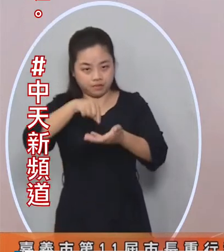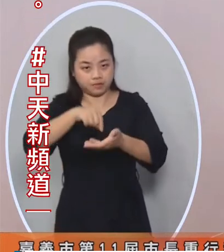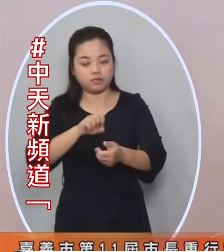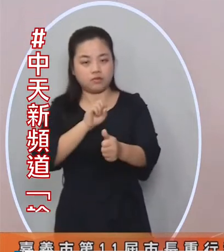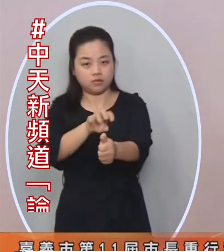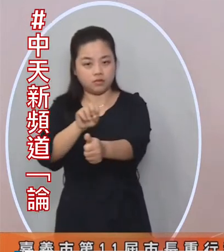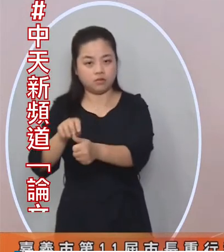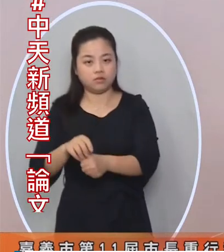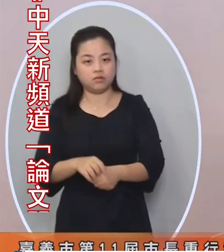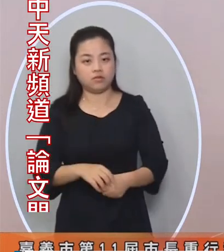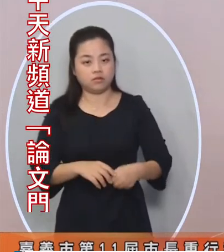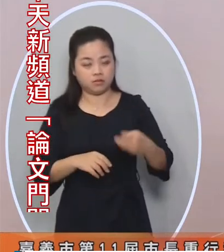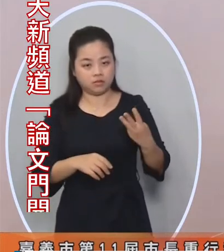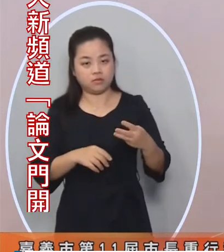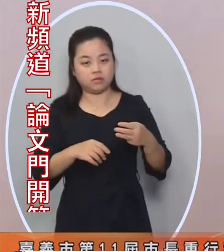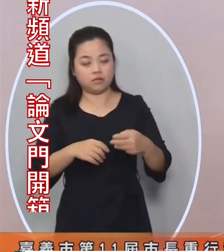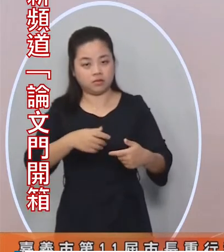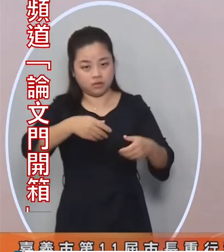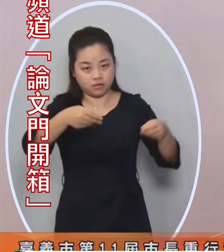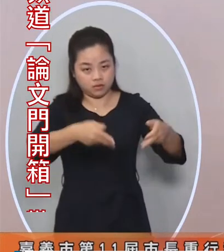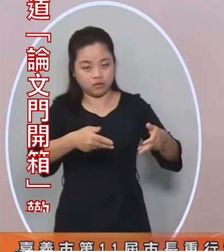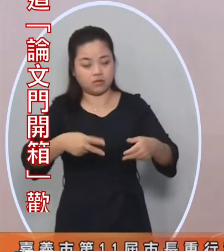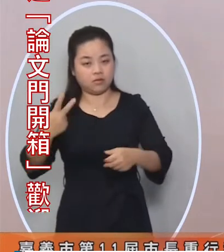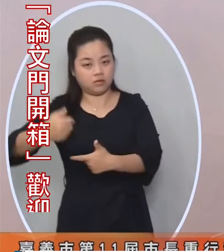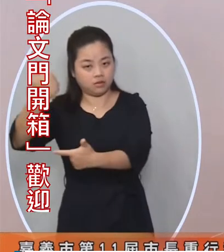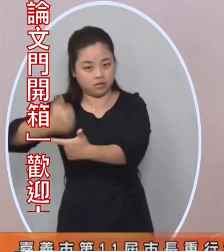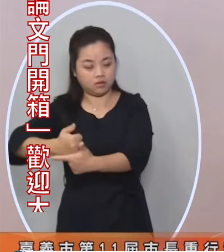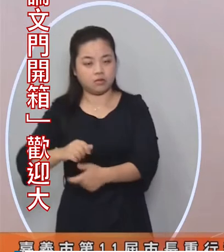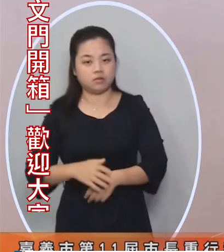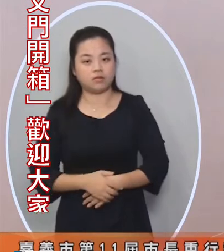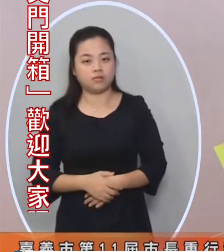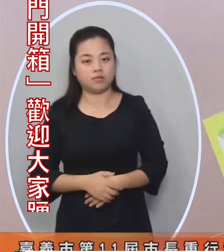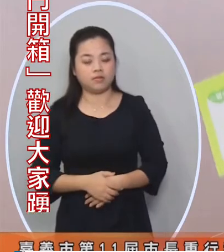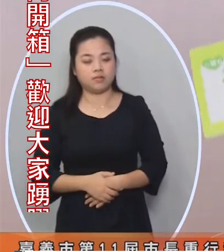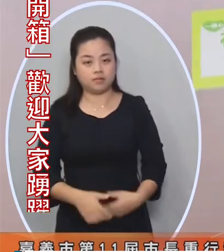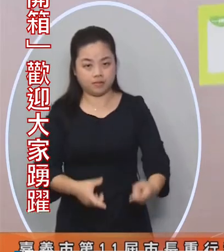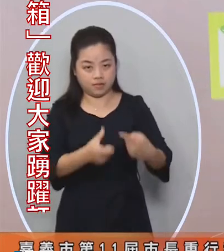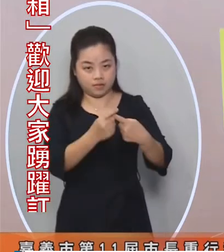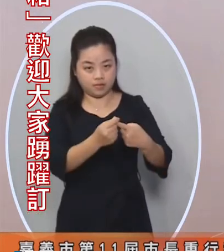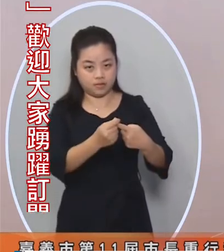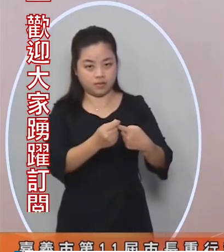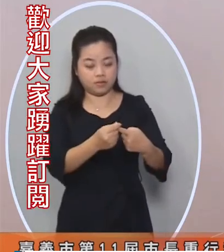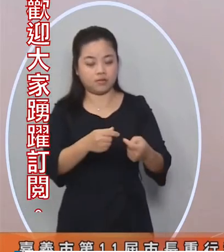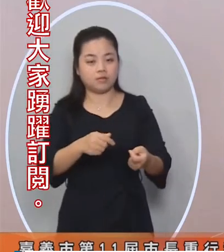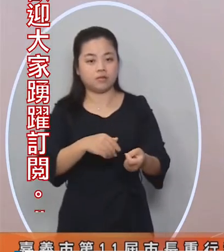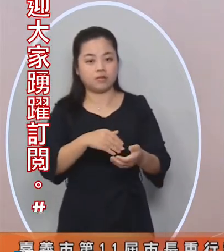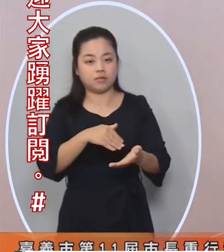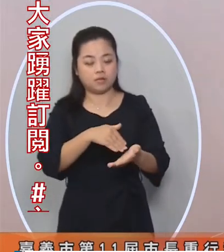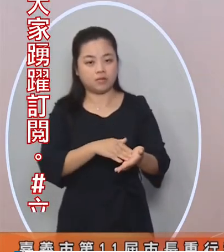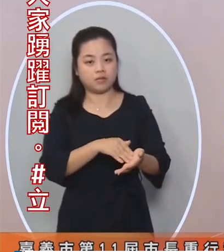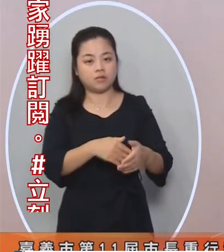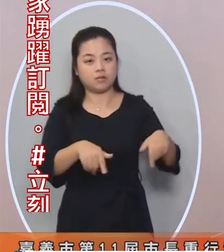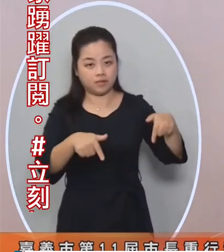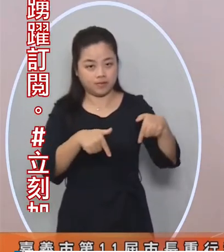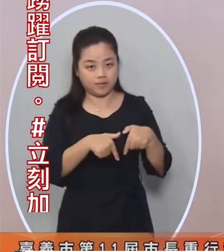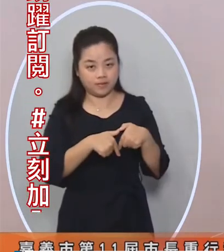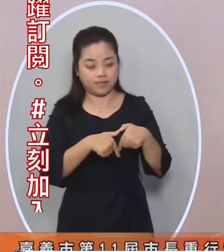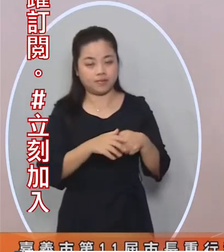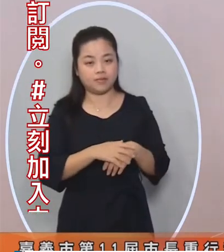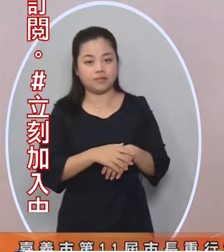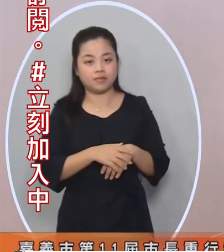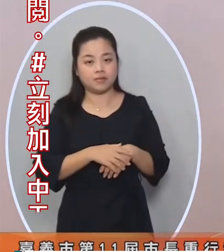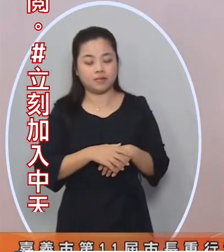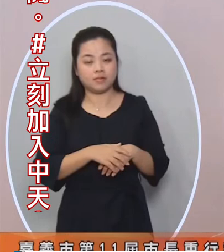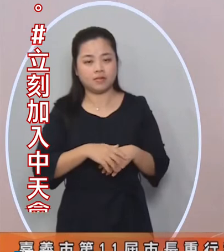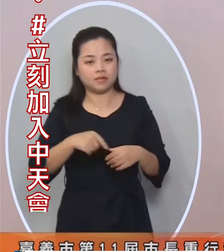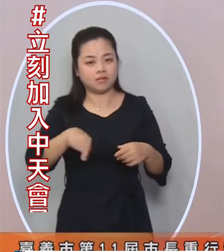咱所谓三心二箭来解决嘉义市的问题。第一个， 是软心，也就是我们最近